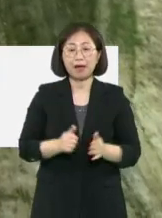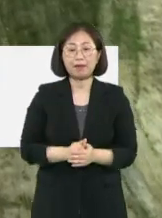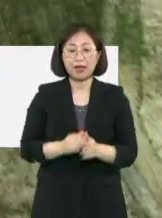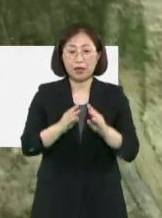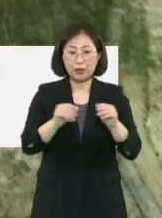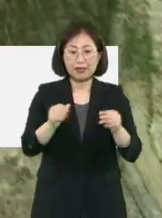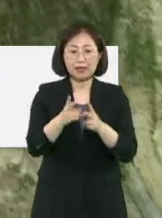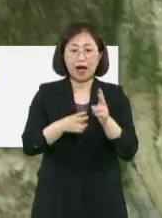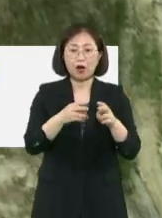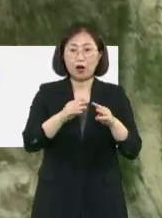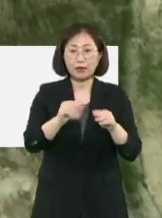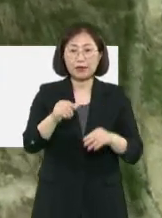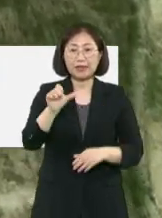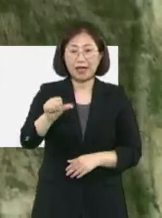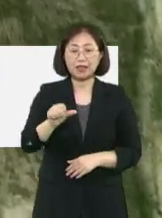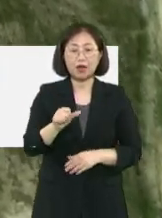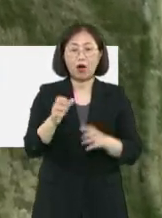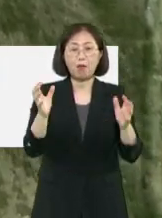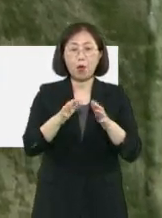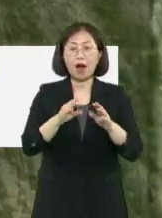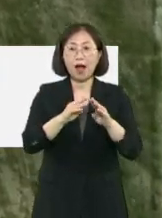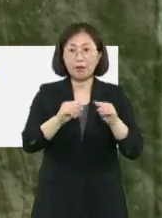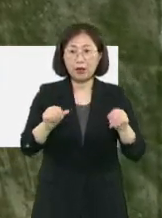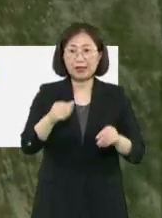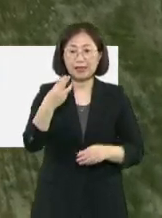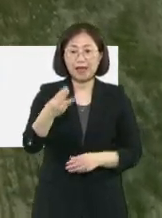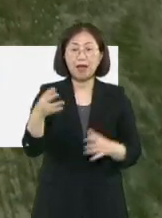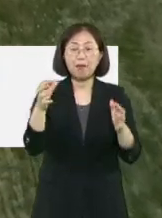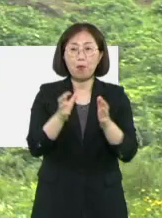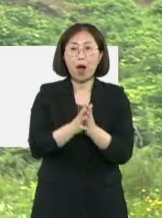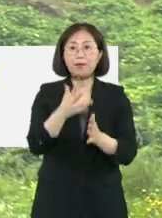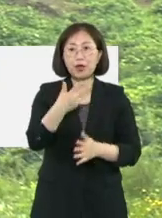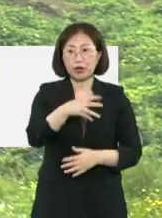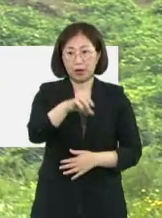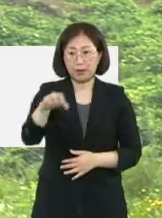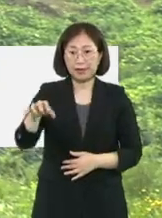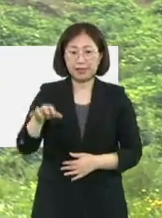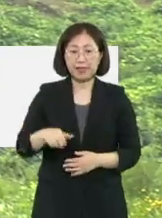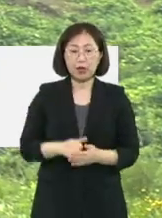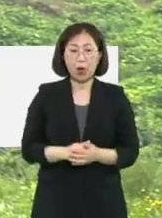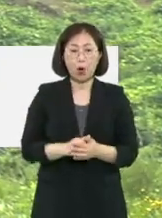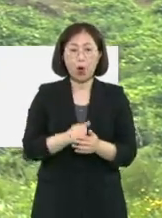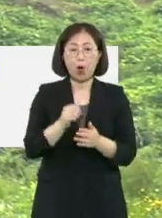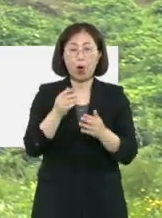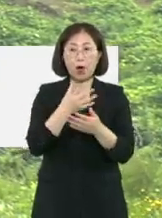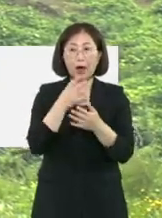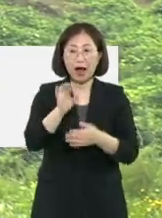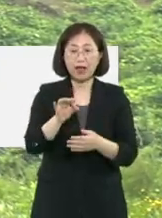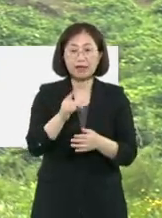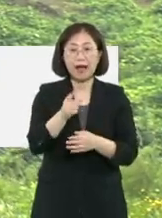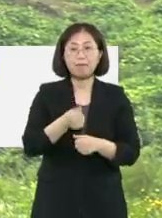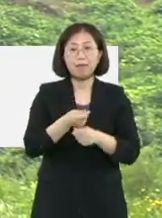토지는 산업용지 5필지와 복합용지 3필지를 포함해 8필지로 분양